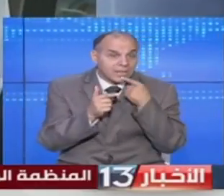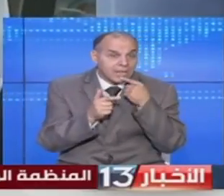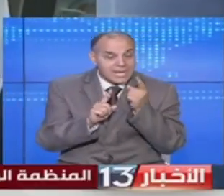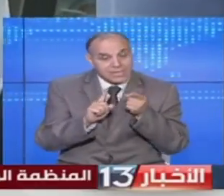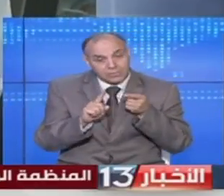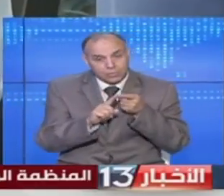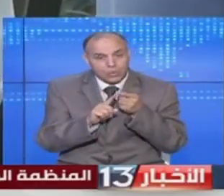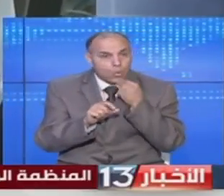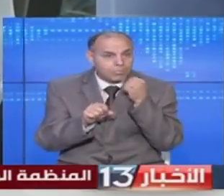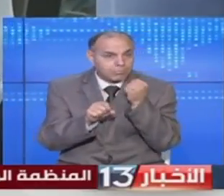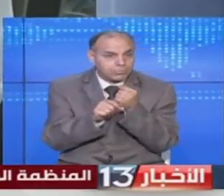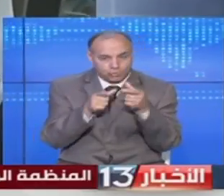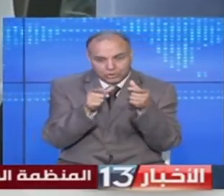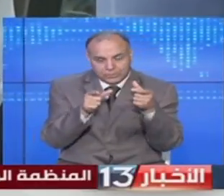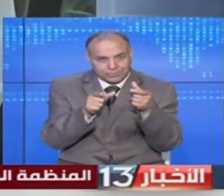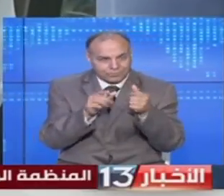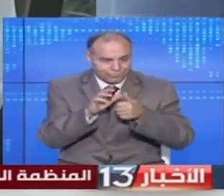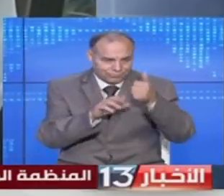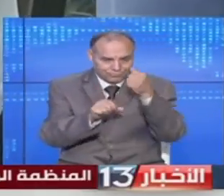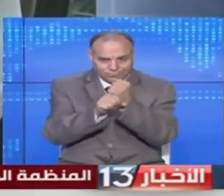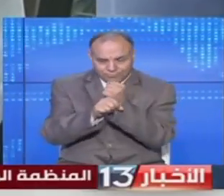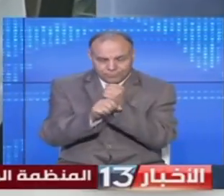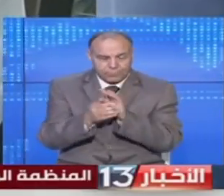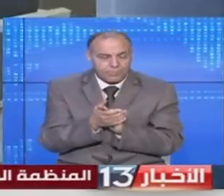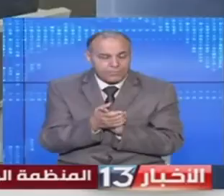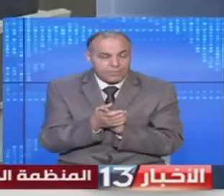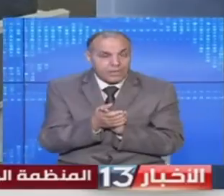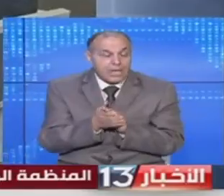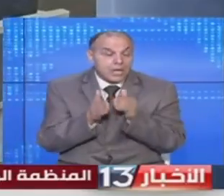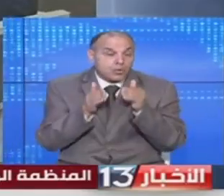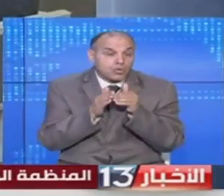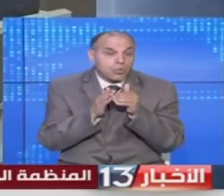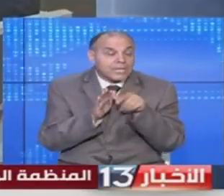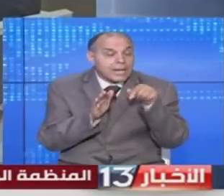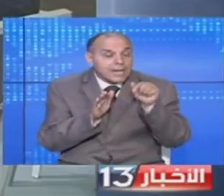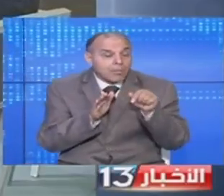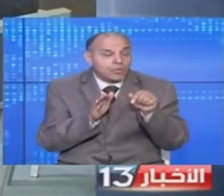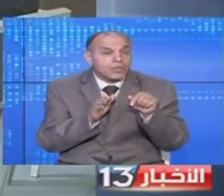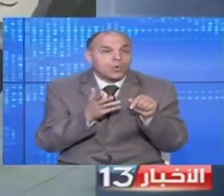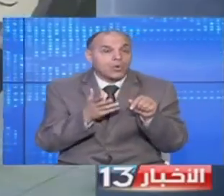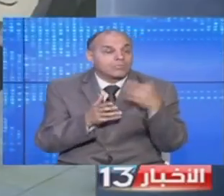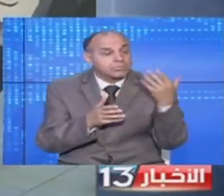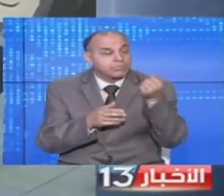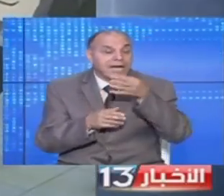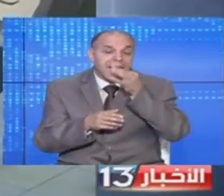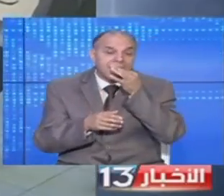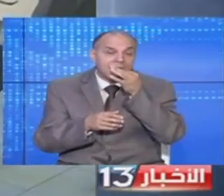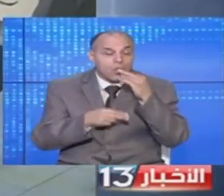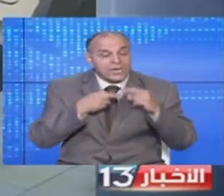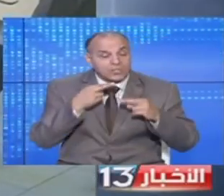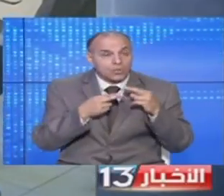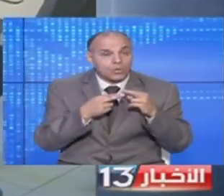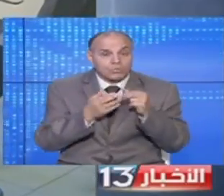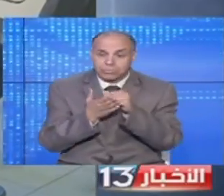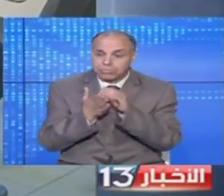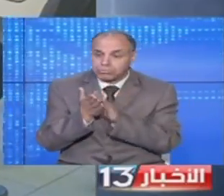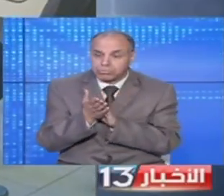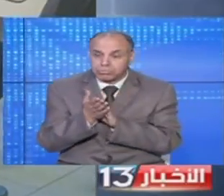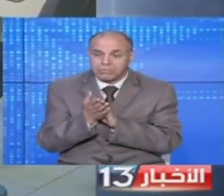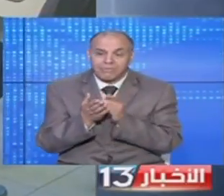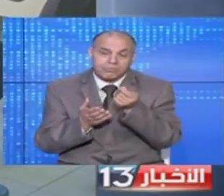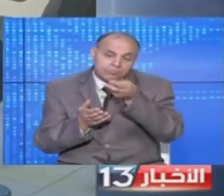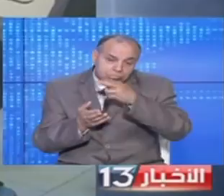تهم سير مؤسسات رياده الاعمال كما طالبت بضروره ادراج اصحاب المقاهي والمطاعم في سجل المعرض